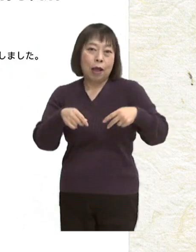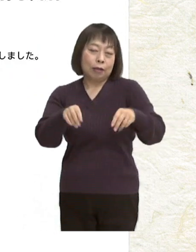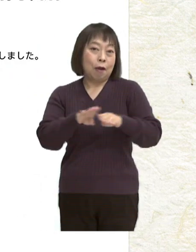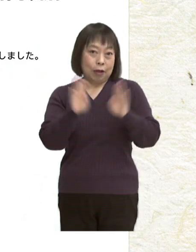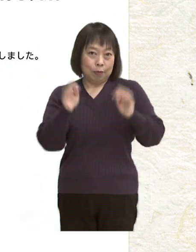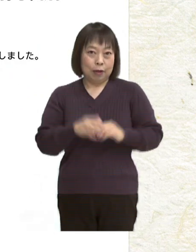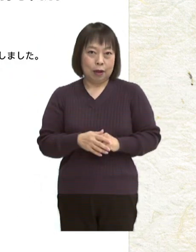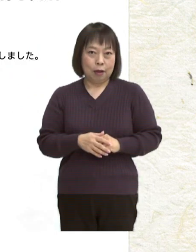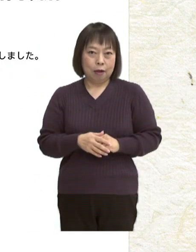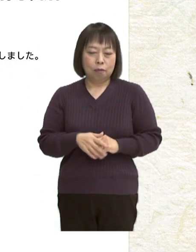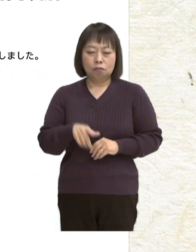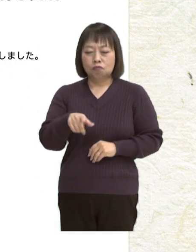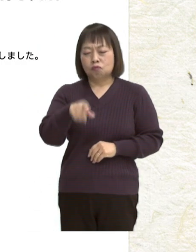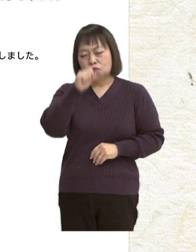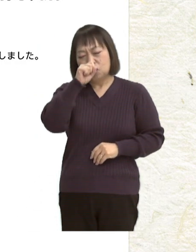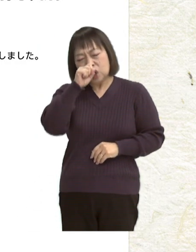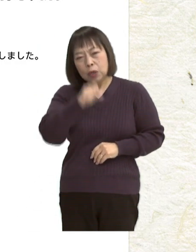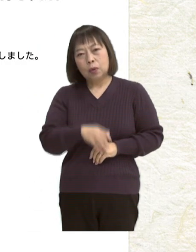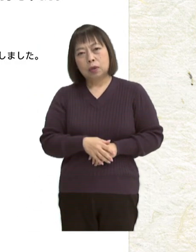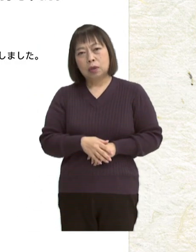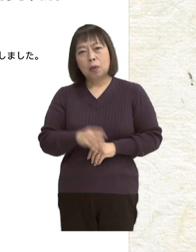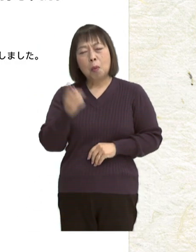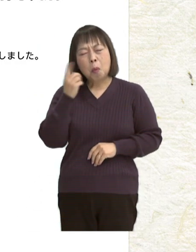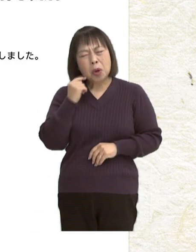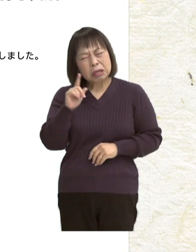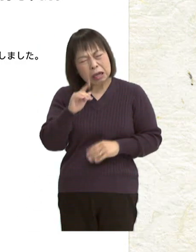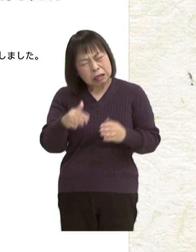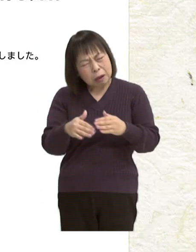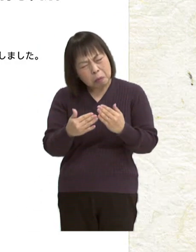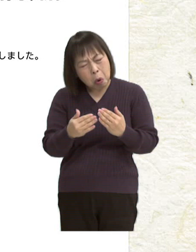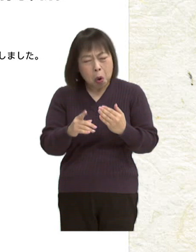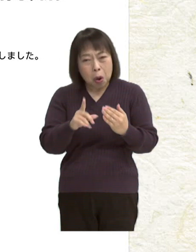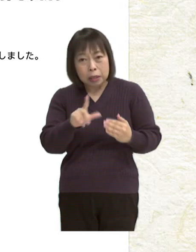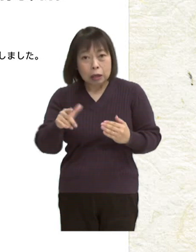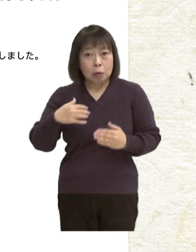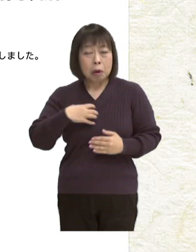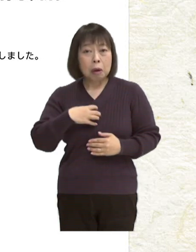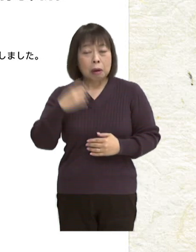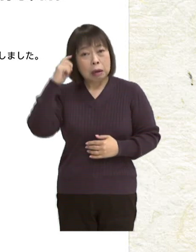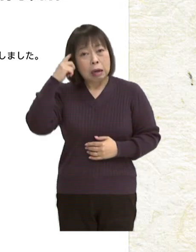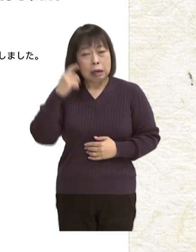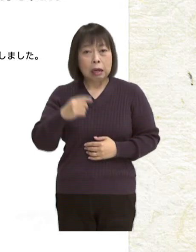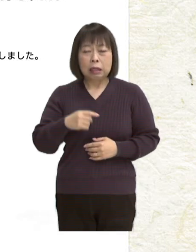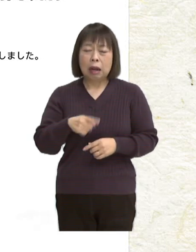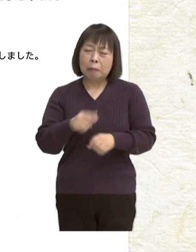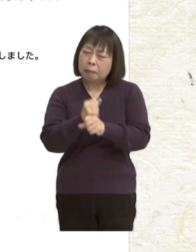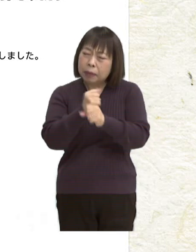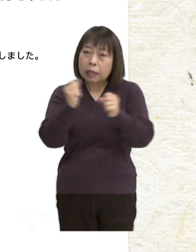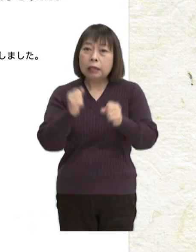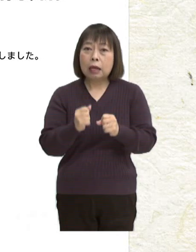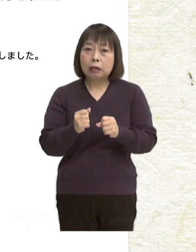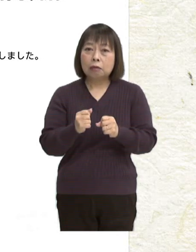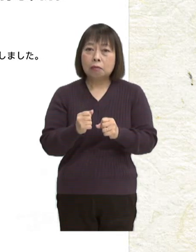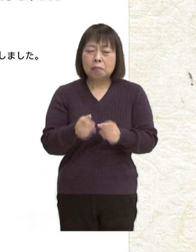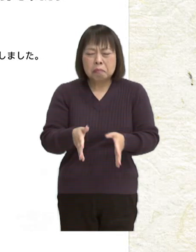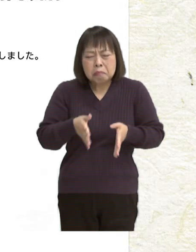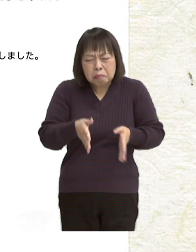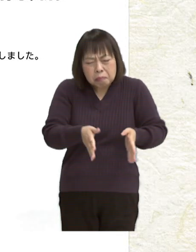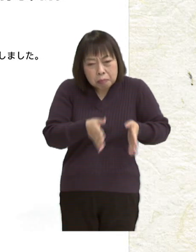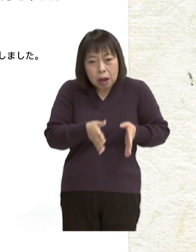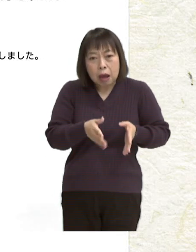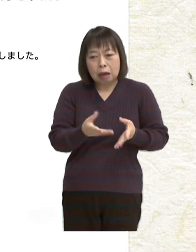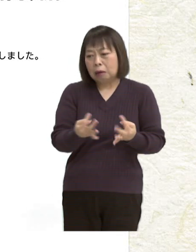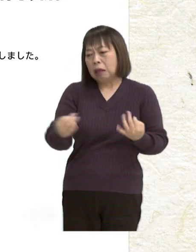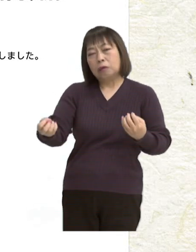ええことやけど万が一を考えたらやっぱりできない、多くの人から聞きました。